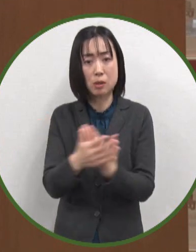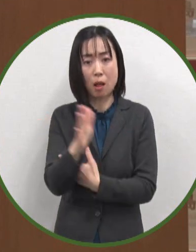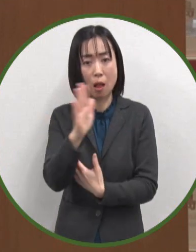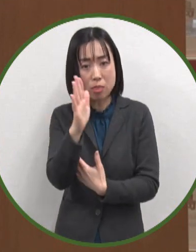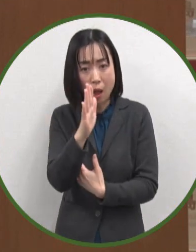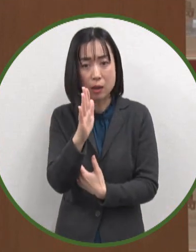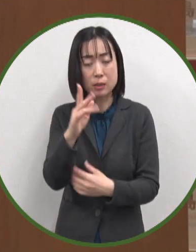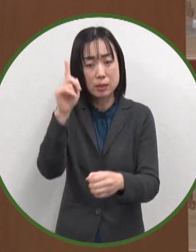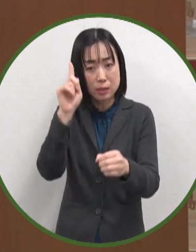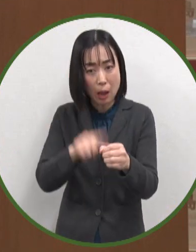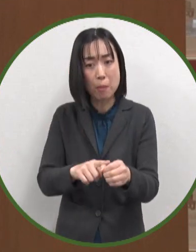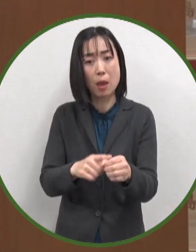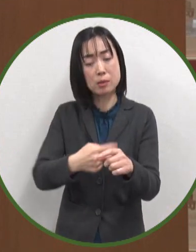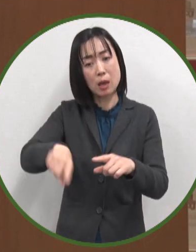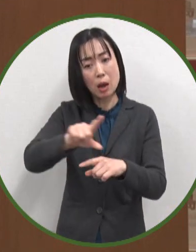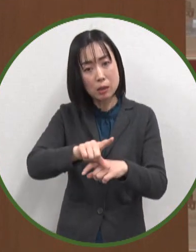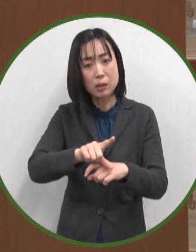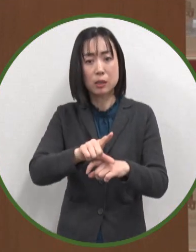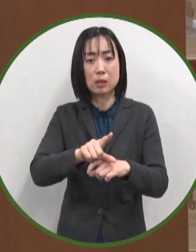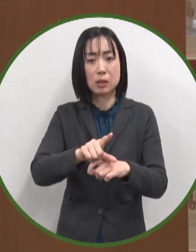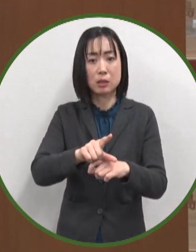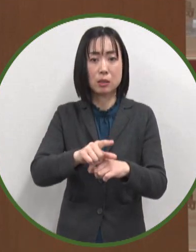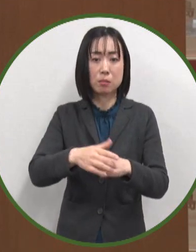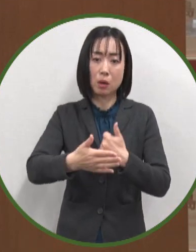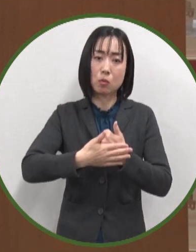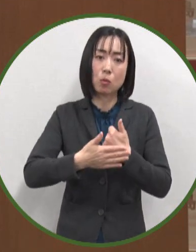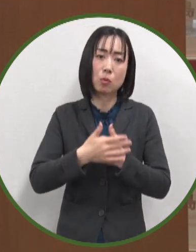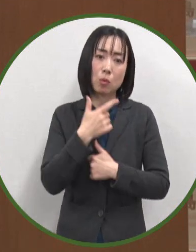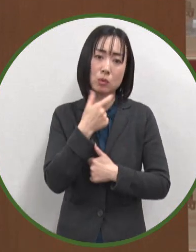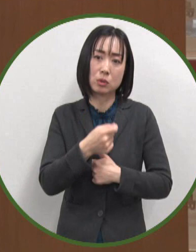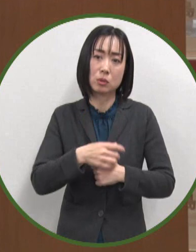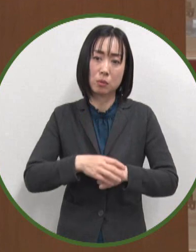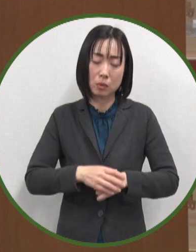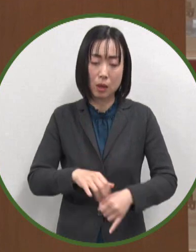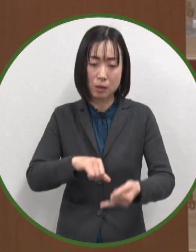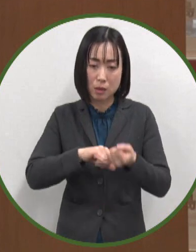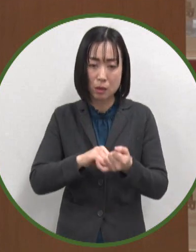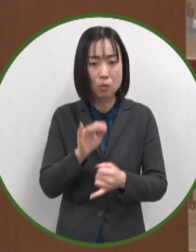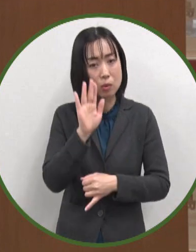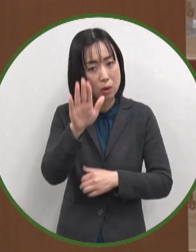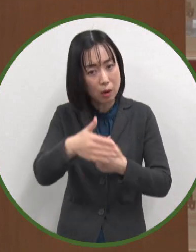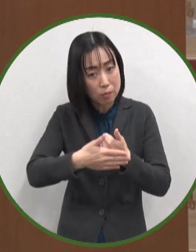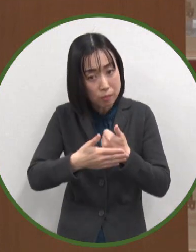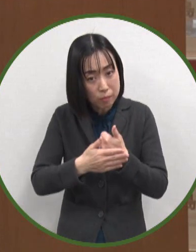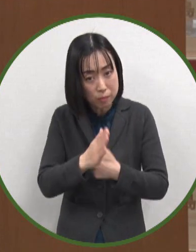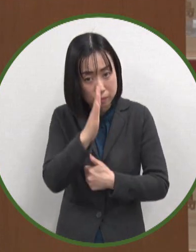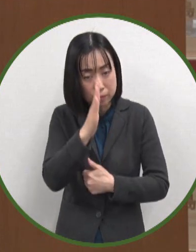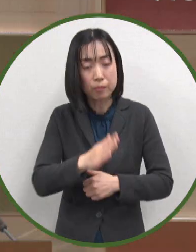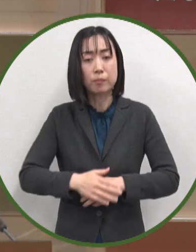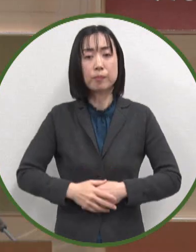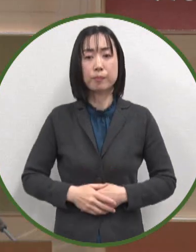らにご協力をいただく必要がありますので、ここはぜひご協力をお願いをいたします。